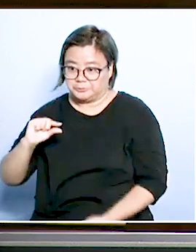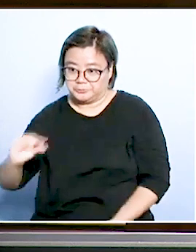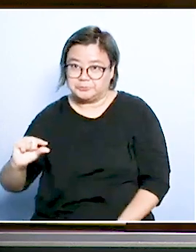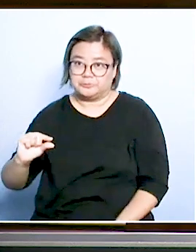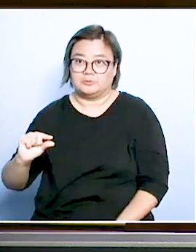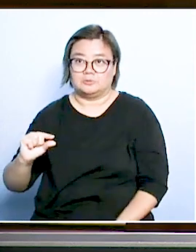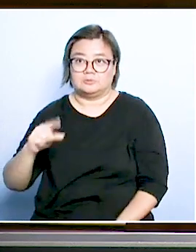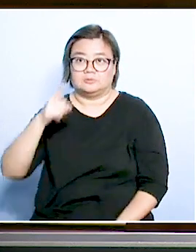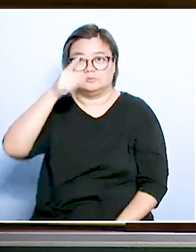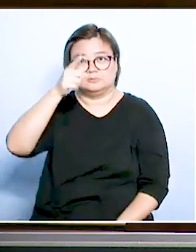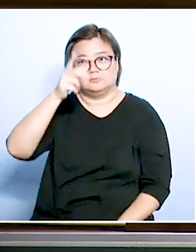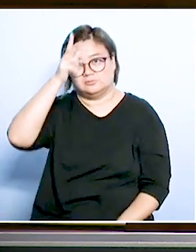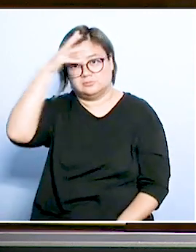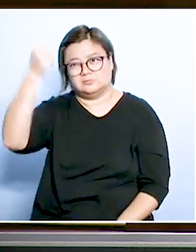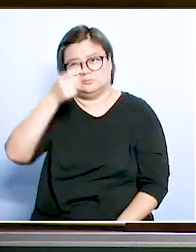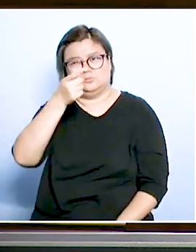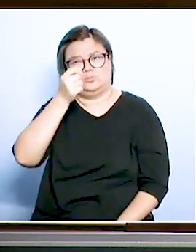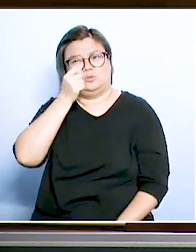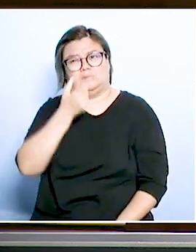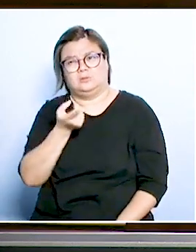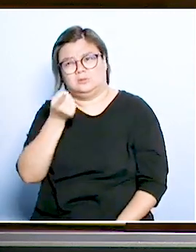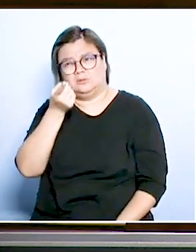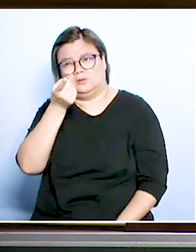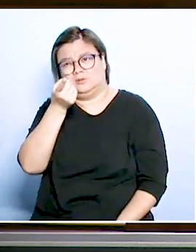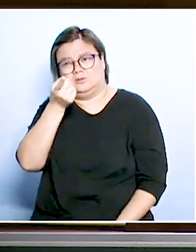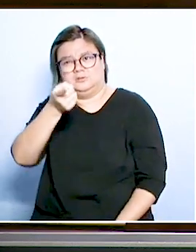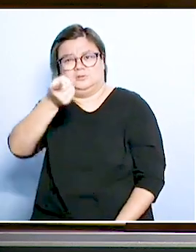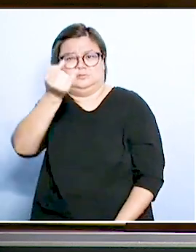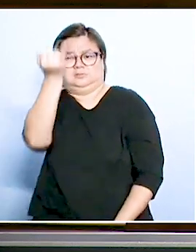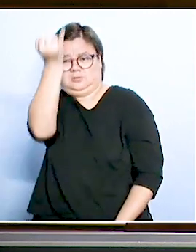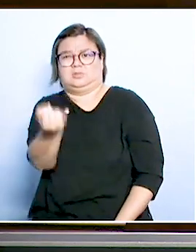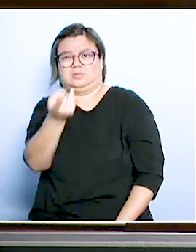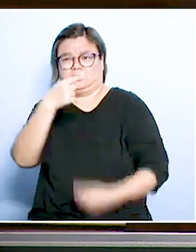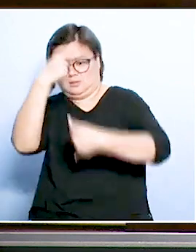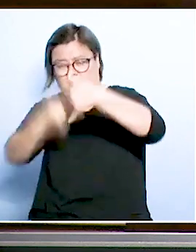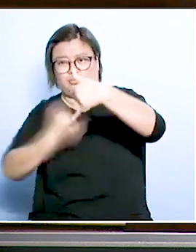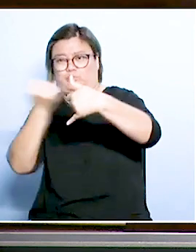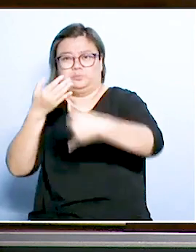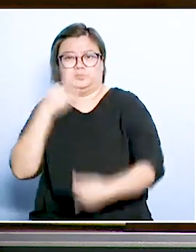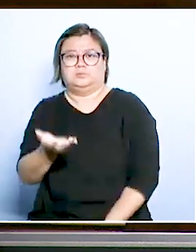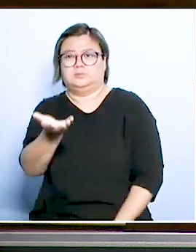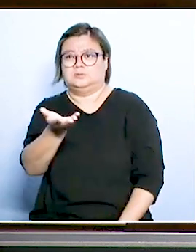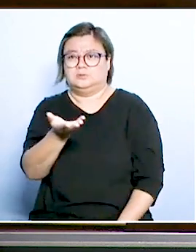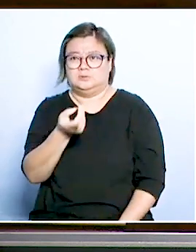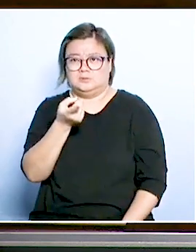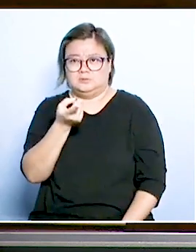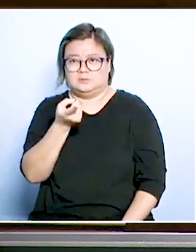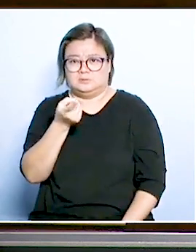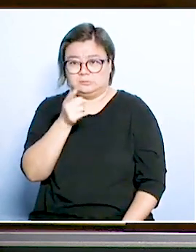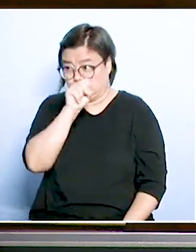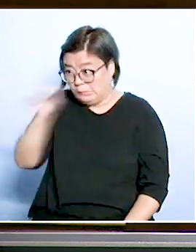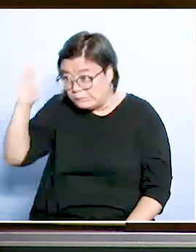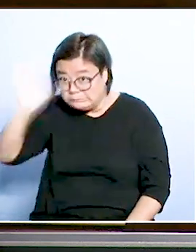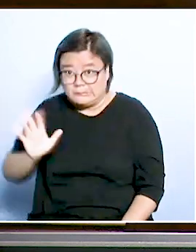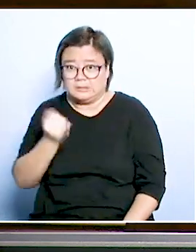嘅 PK 特首先會咁啦。而家仲唔道歉啊？扣咗人啲津貼都唔俾啊！啲津貼係乜嘢啊？